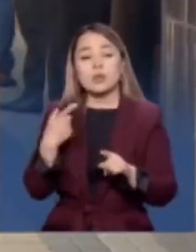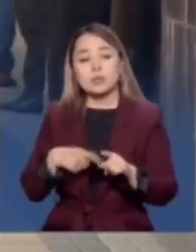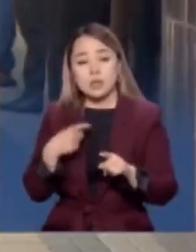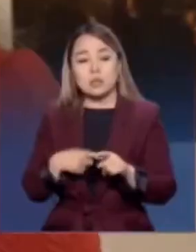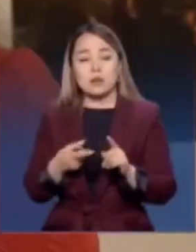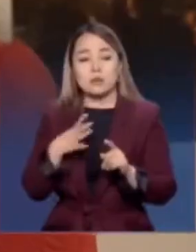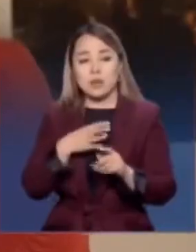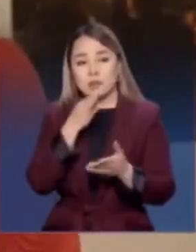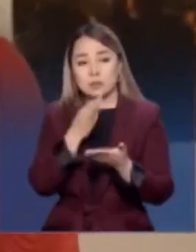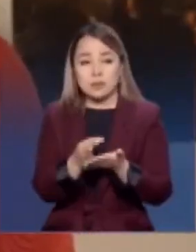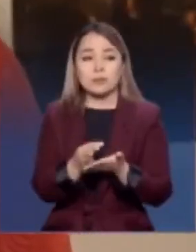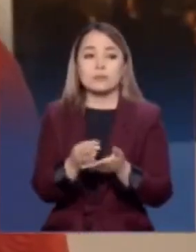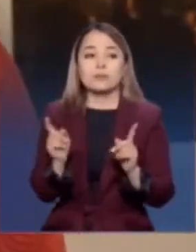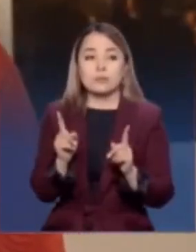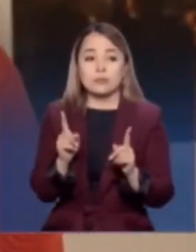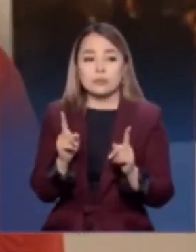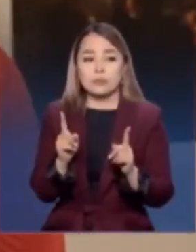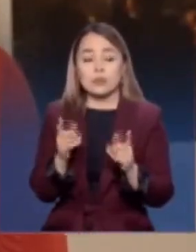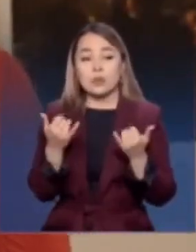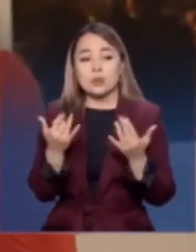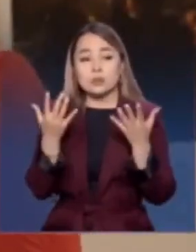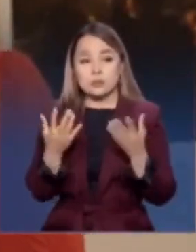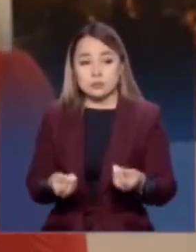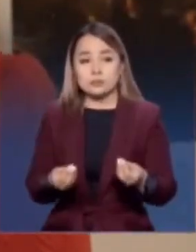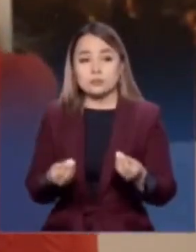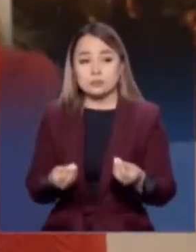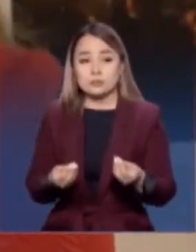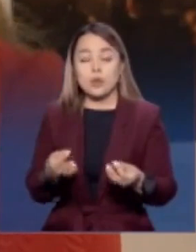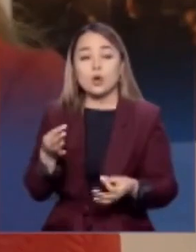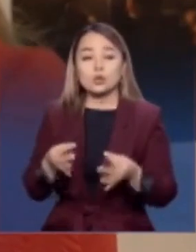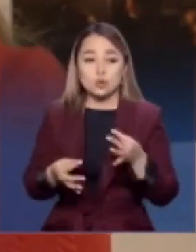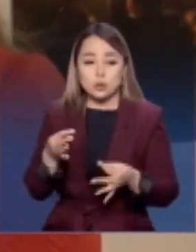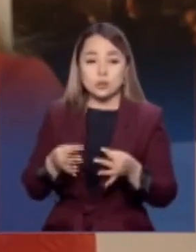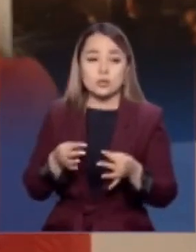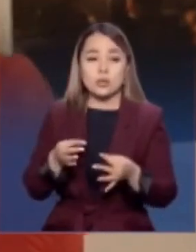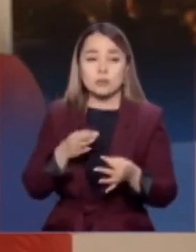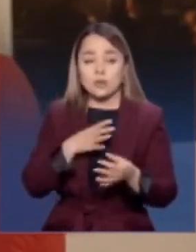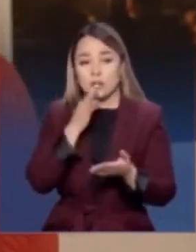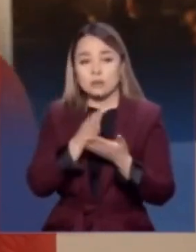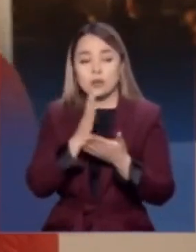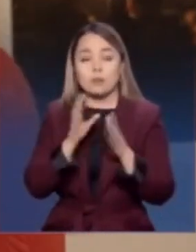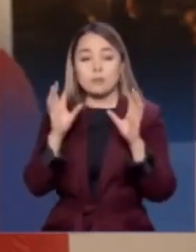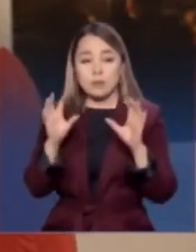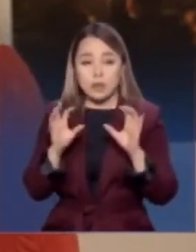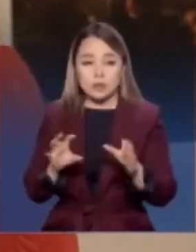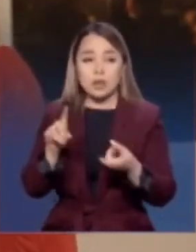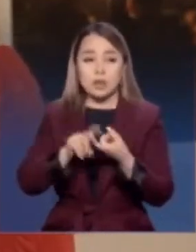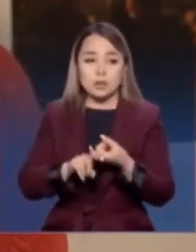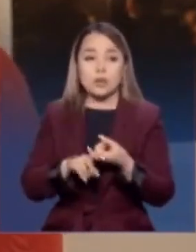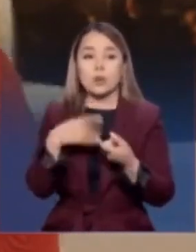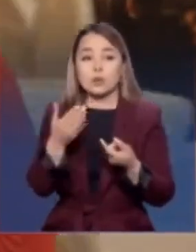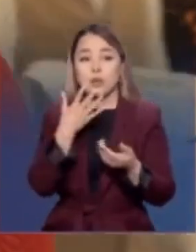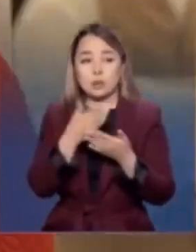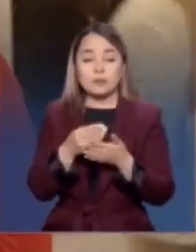өзгергім келеді деген. Өйткені қазіргі кезде сот бабымен немесе тағы басқа үкіммен оларды